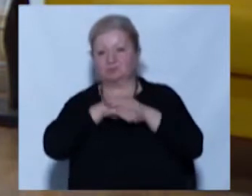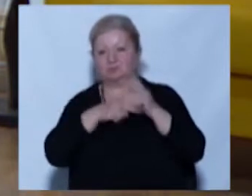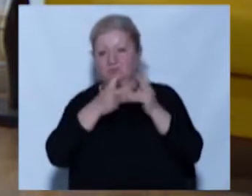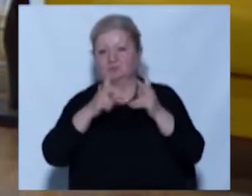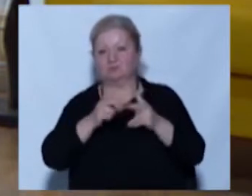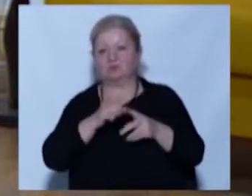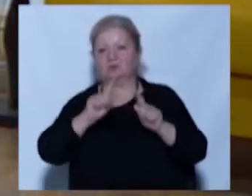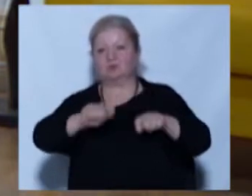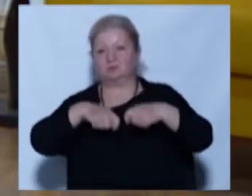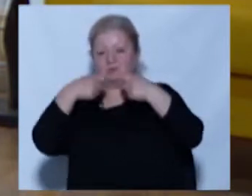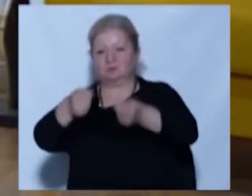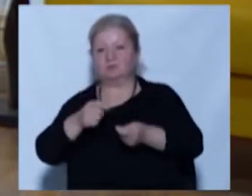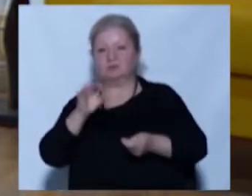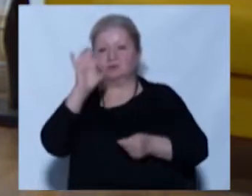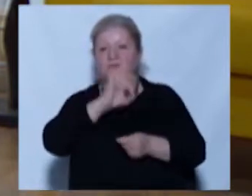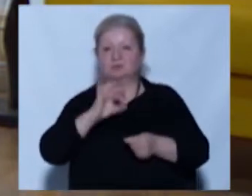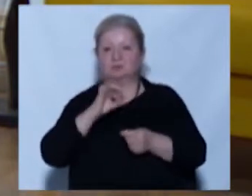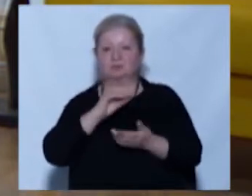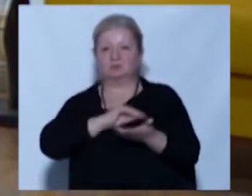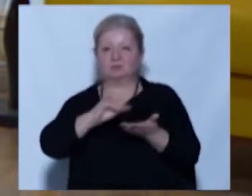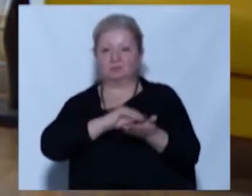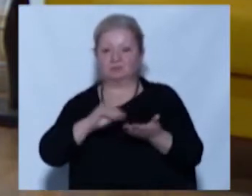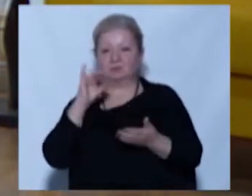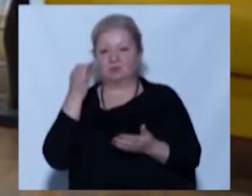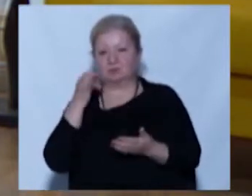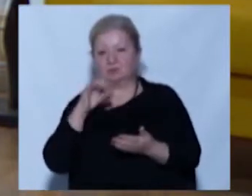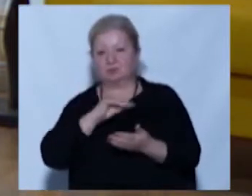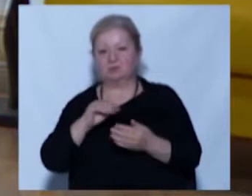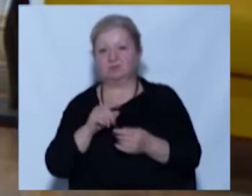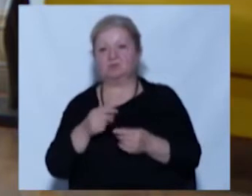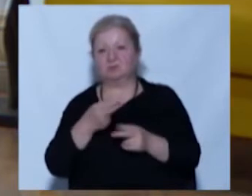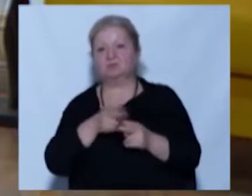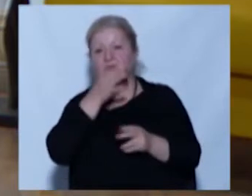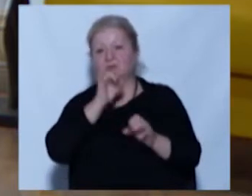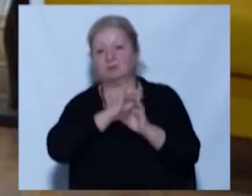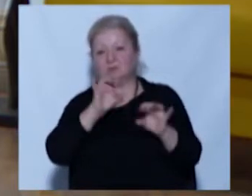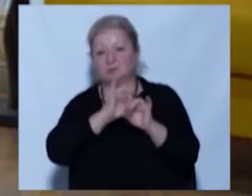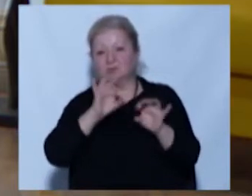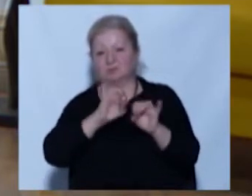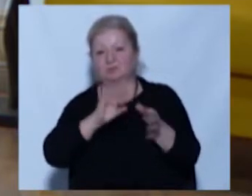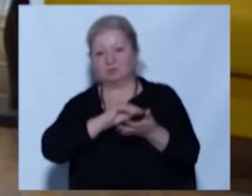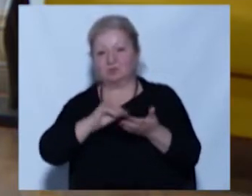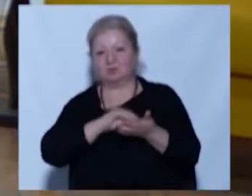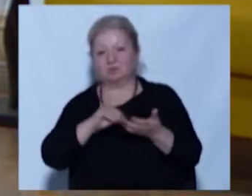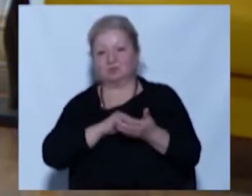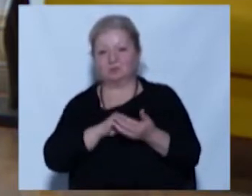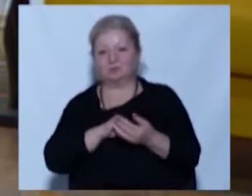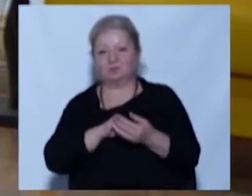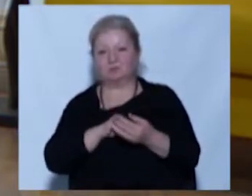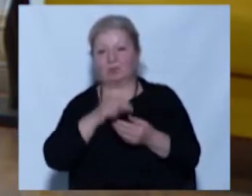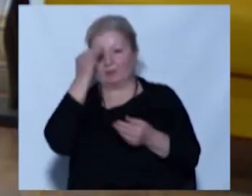და მეფეთა ისტორია გადმოცე, რადგანაც და შემდეგ ხსნის